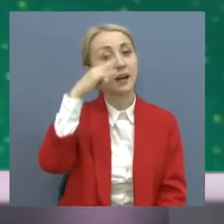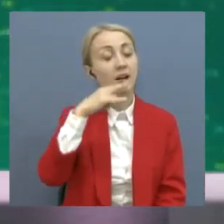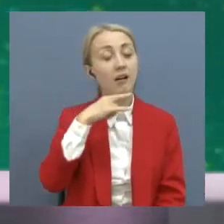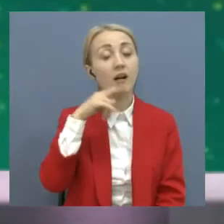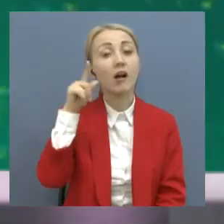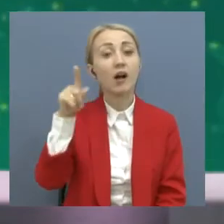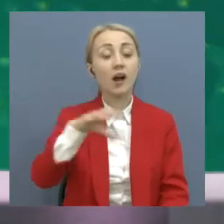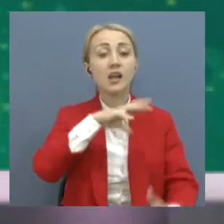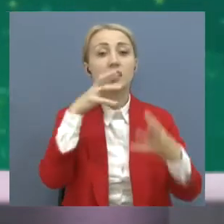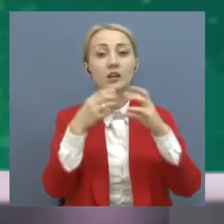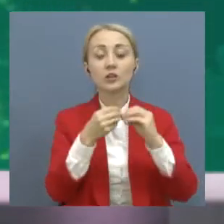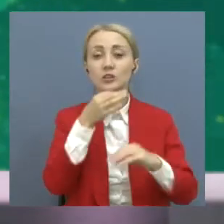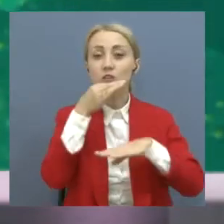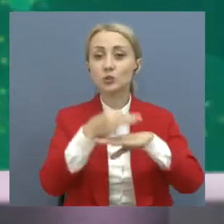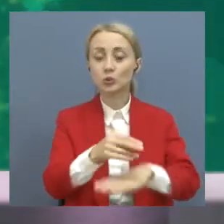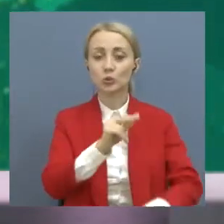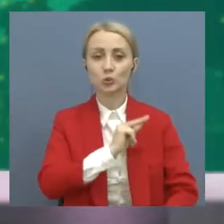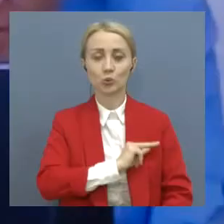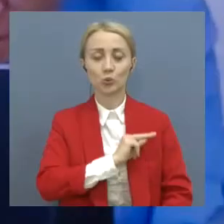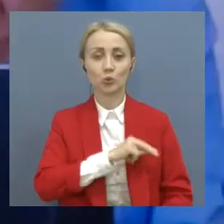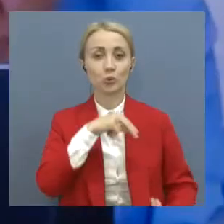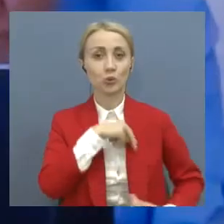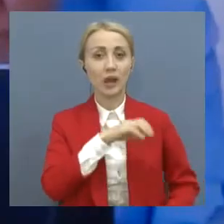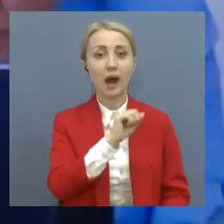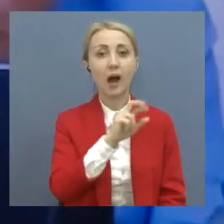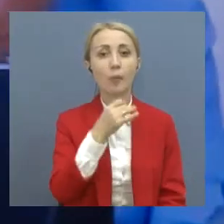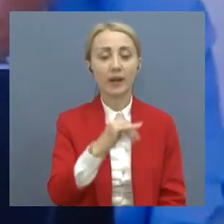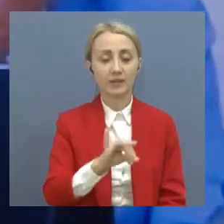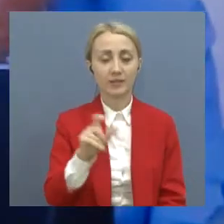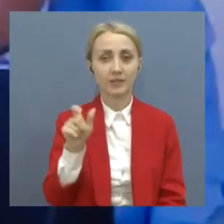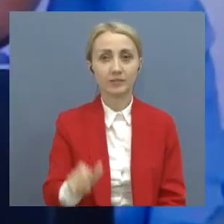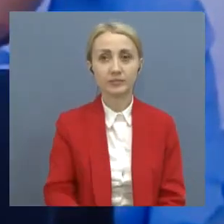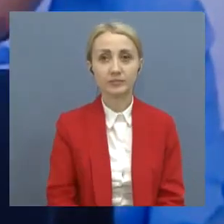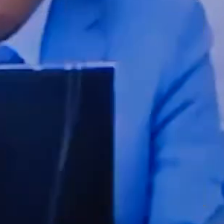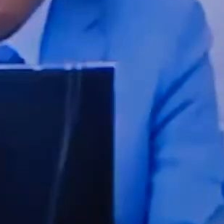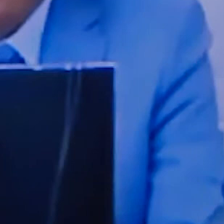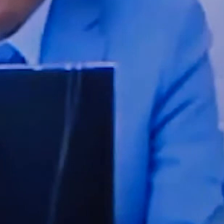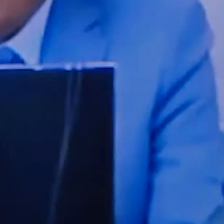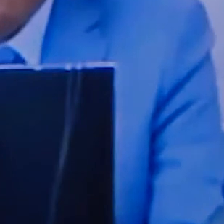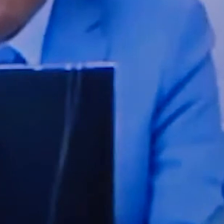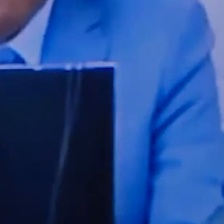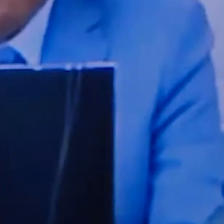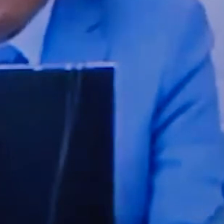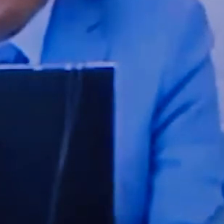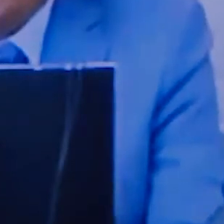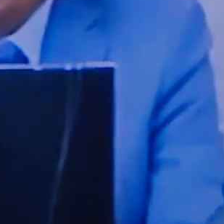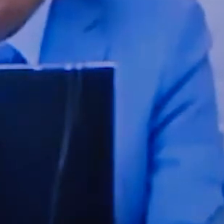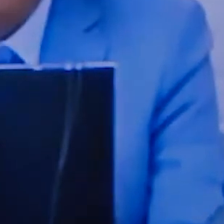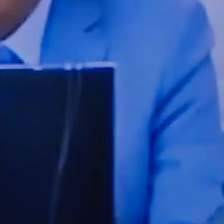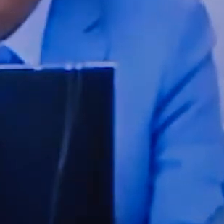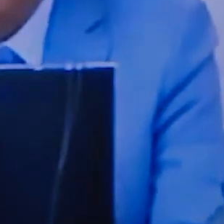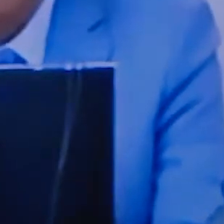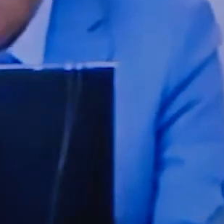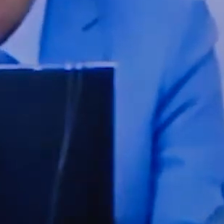жүйесіндегі өзгерістер сараланды. Абай Құнанбаевтың дағы бір жақсы және сапатын белгілеп кеткім келеді.